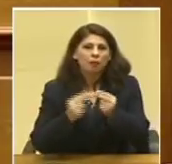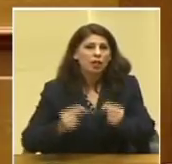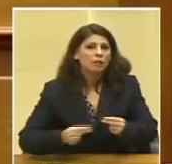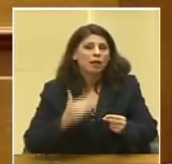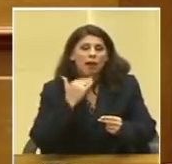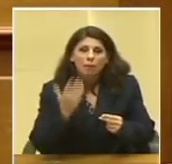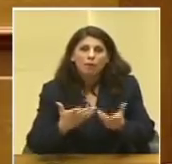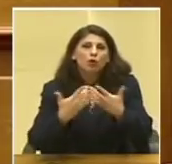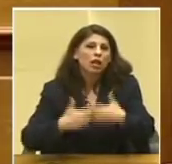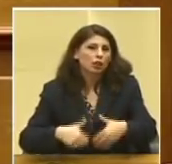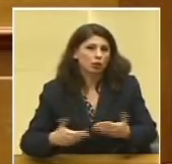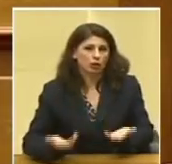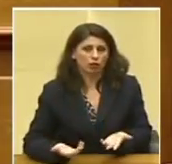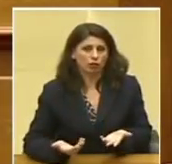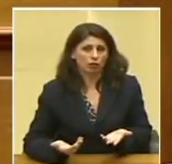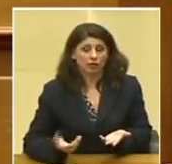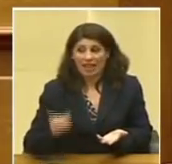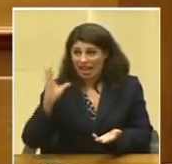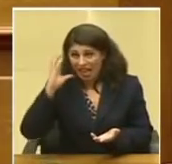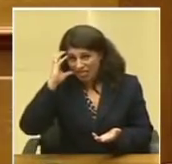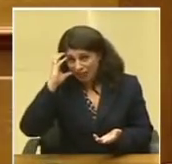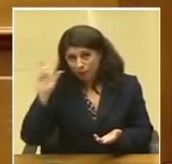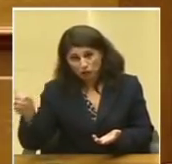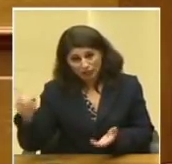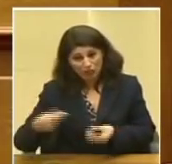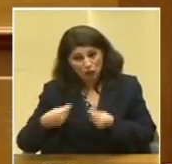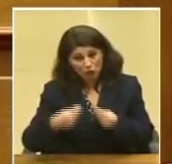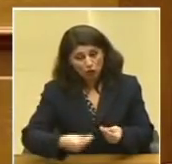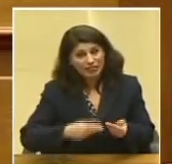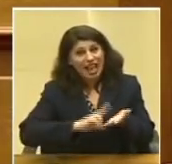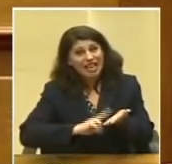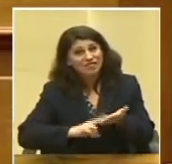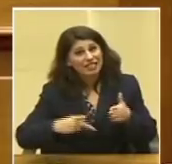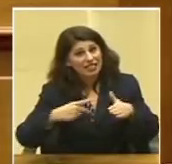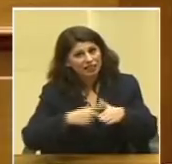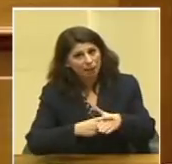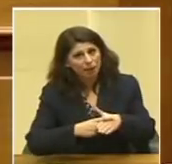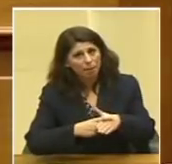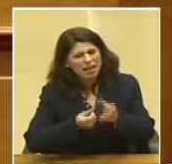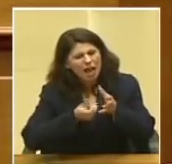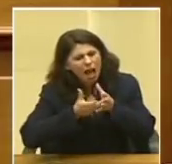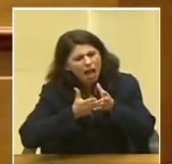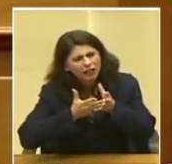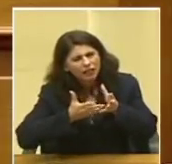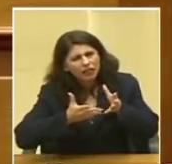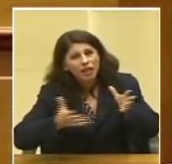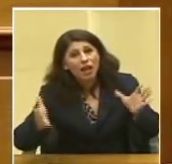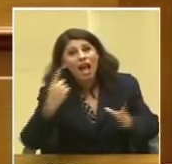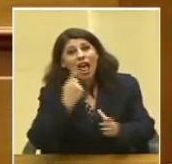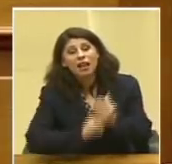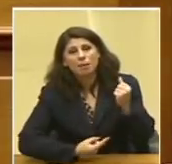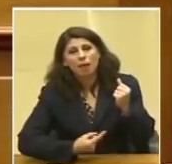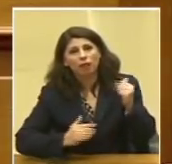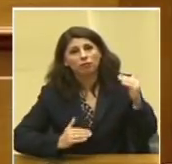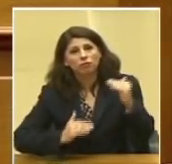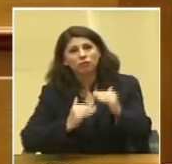Παραδώσατε, σας θυμίζω, τα ασφαλιστικά ταμεία με ένα θηριώδες έλλειμμα